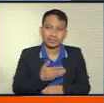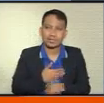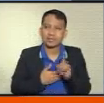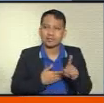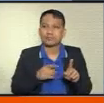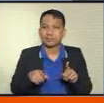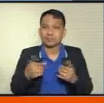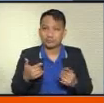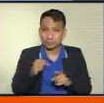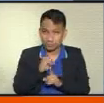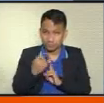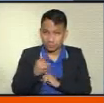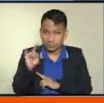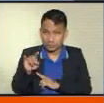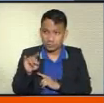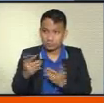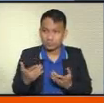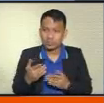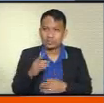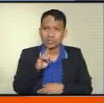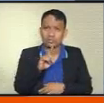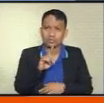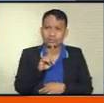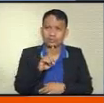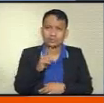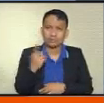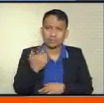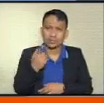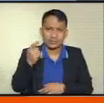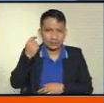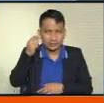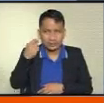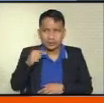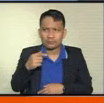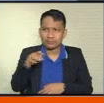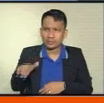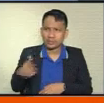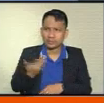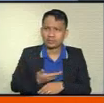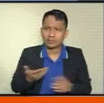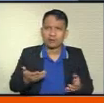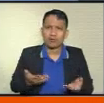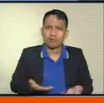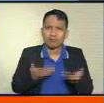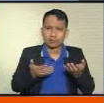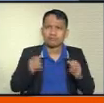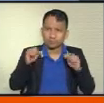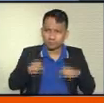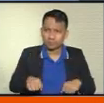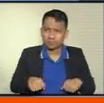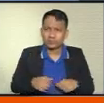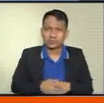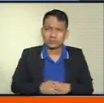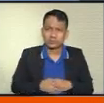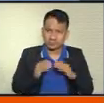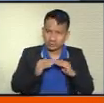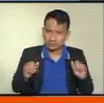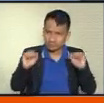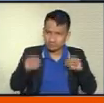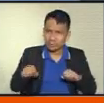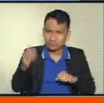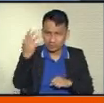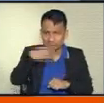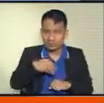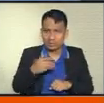Meron ngang trending ngayon sa social media na duet ng magtita. Batang-bata pa raw yung pamangkin idol pero kayang-kaya niyang